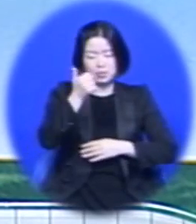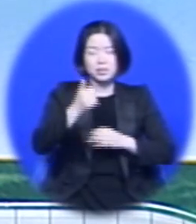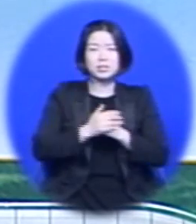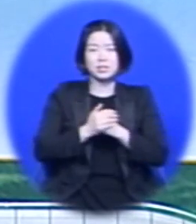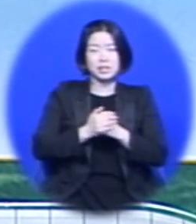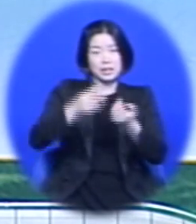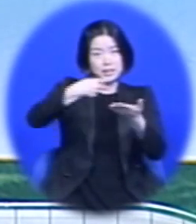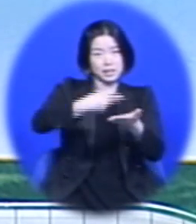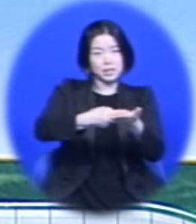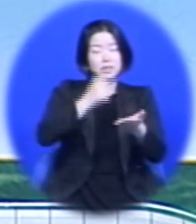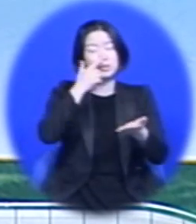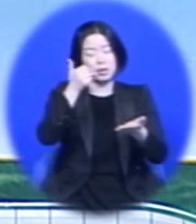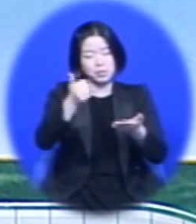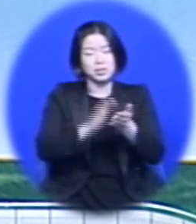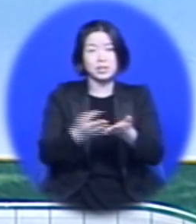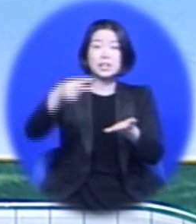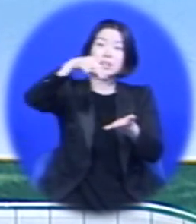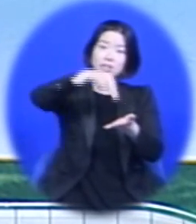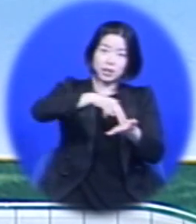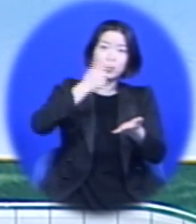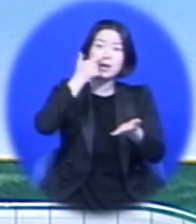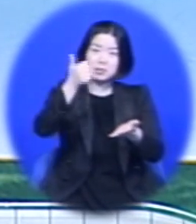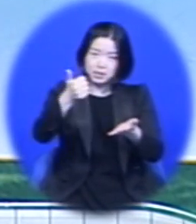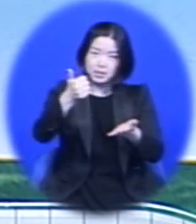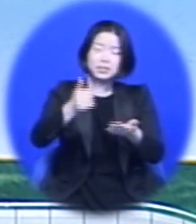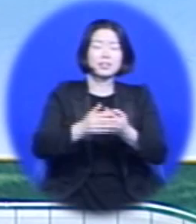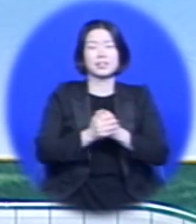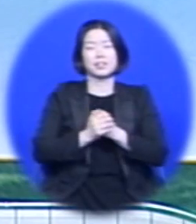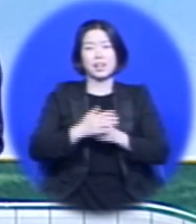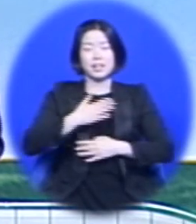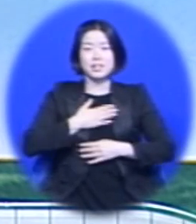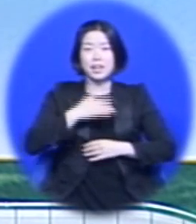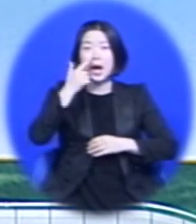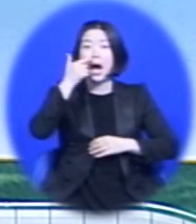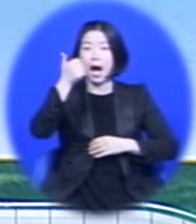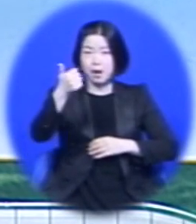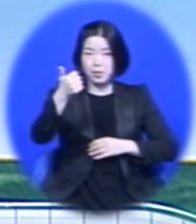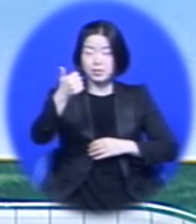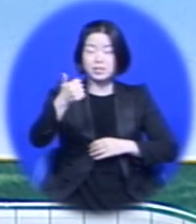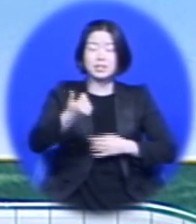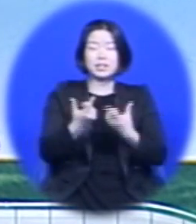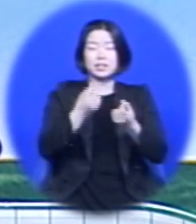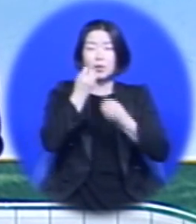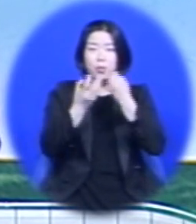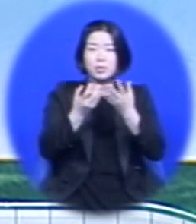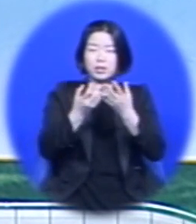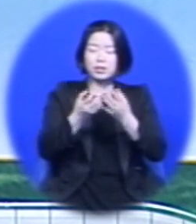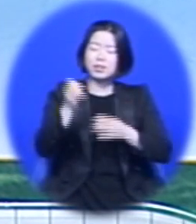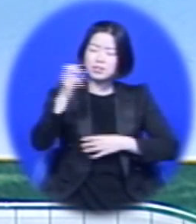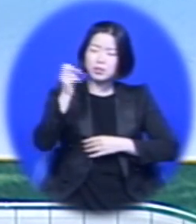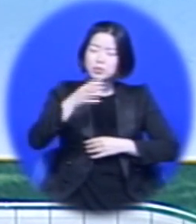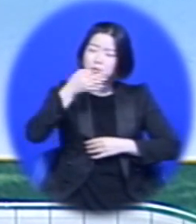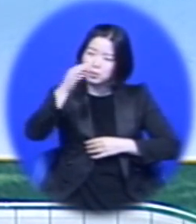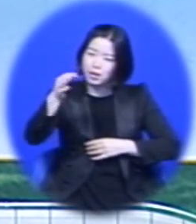자리에 누웠을 때도 아버지, 일어나도 아버지. 제가 아버지라는 이런 고백을 수시로 이렇게 하게 된